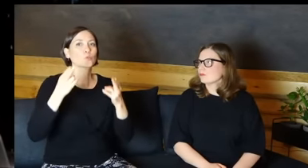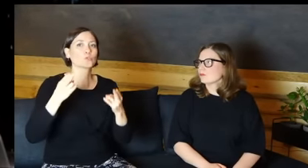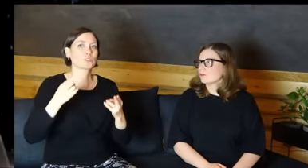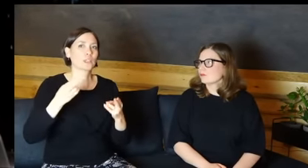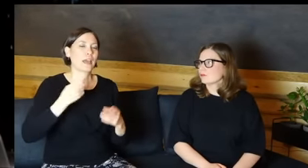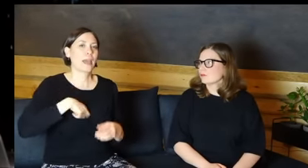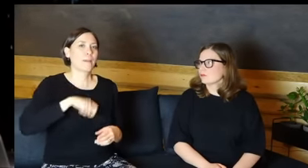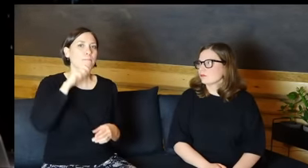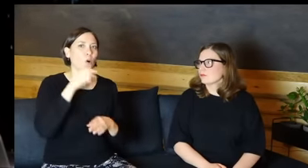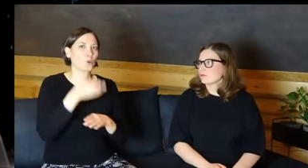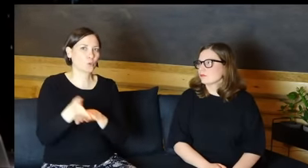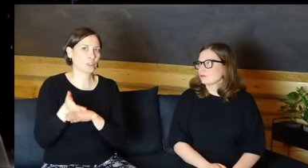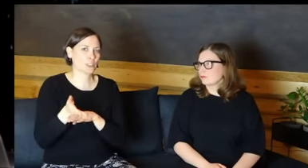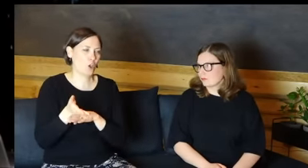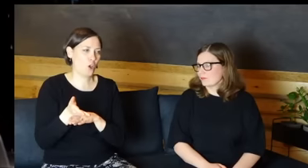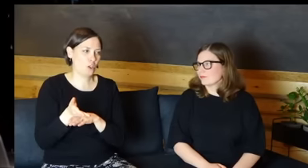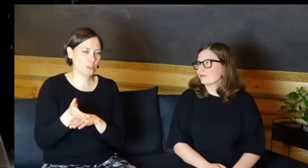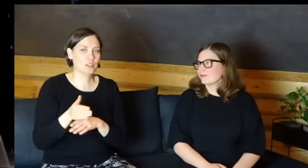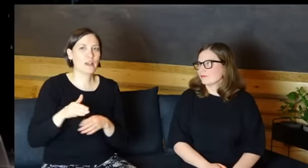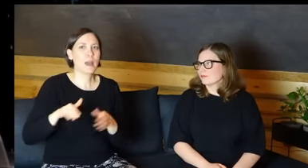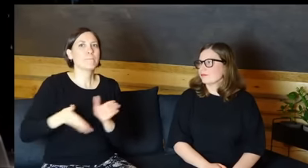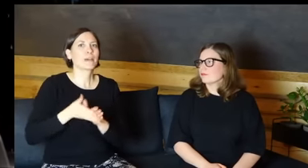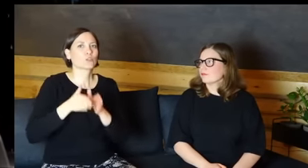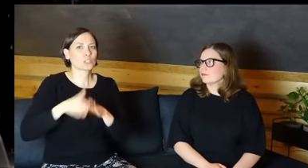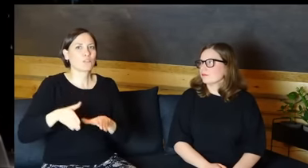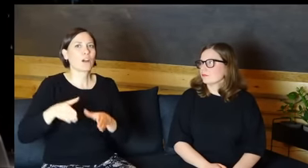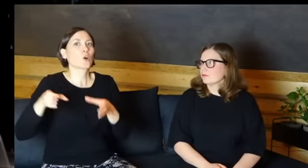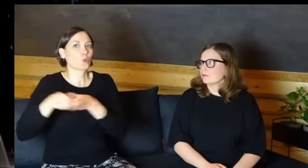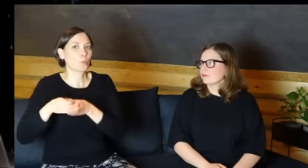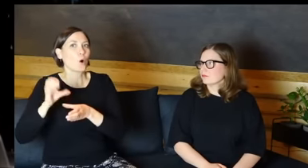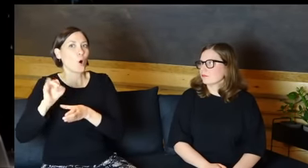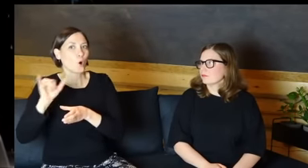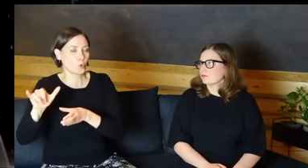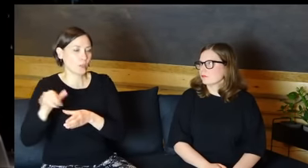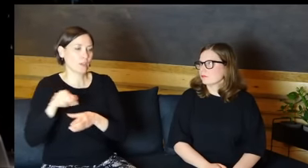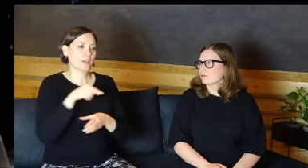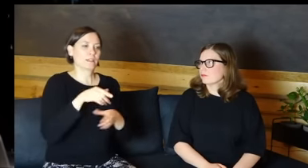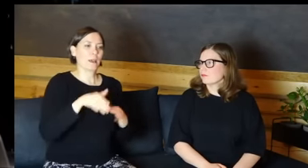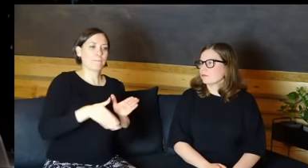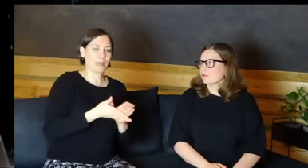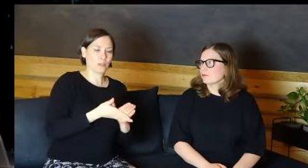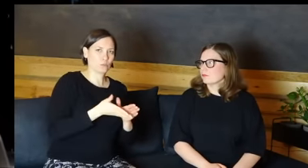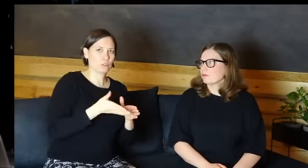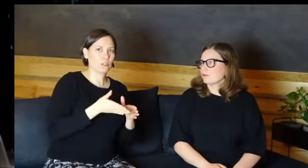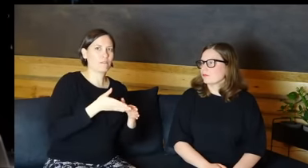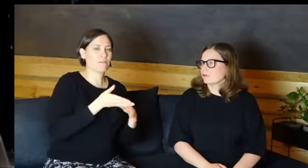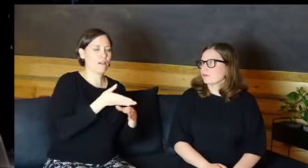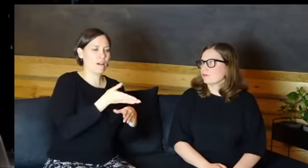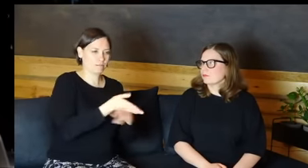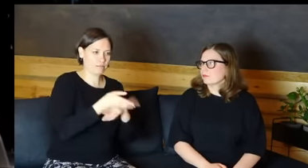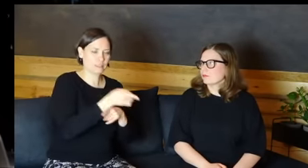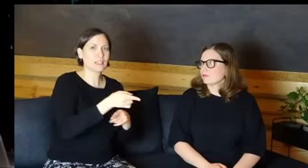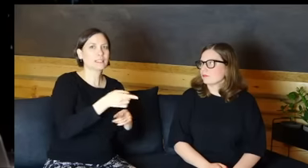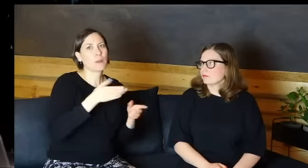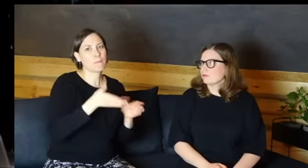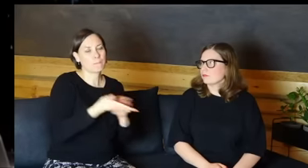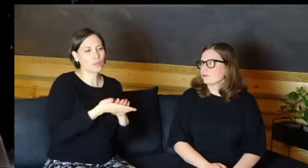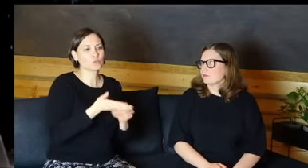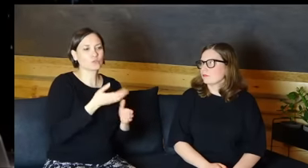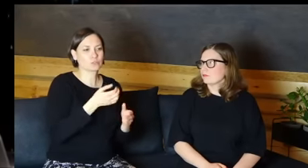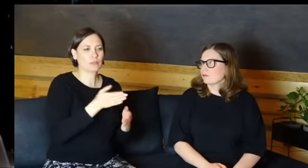Group Oy, ja sitten tämä nykyinen perustava Oy ja pyörittämään tätä perustusliiketoimintaa, ja